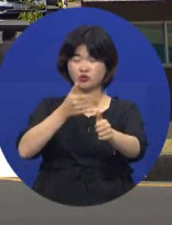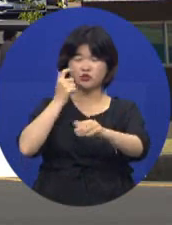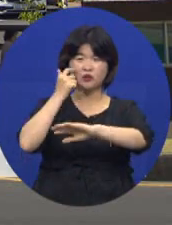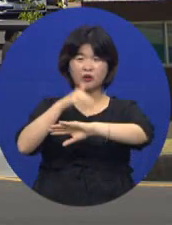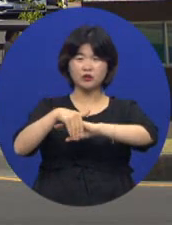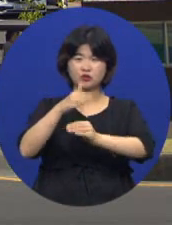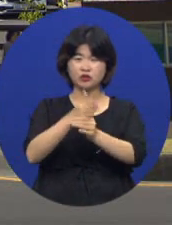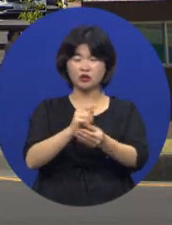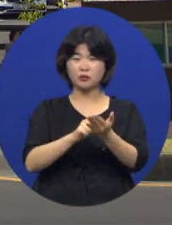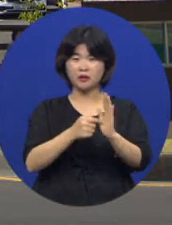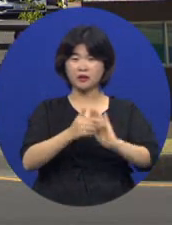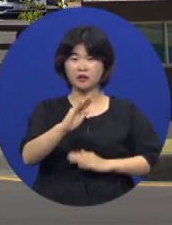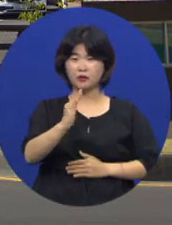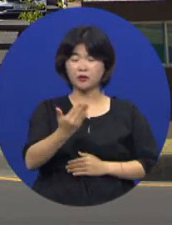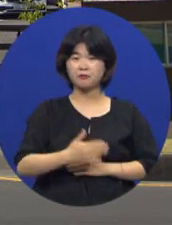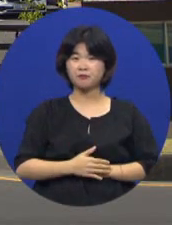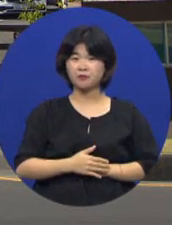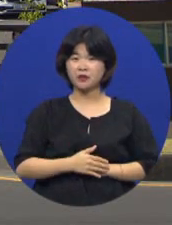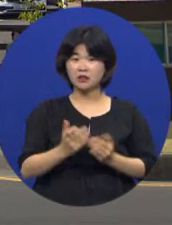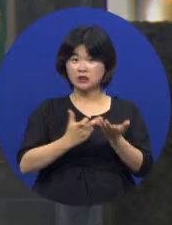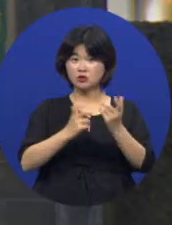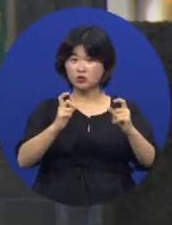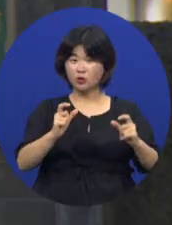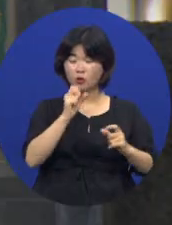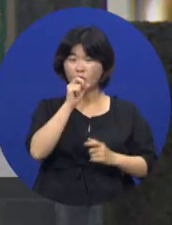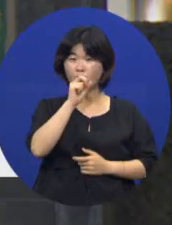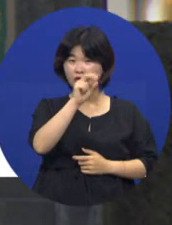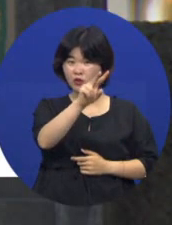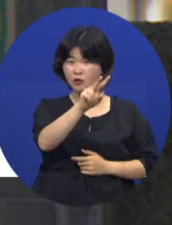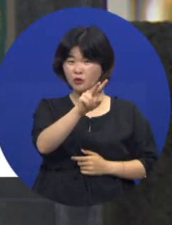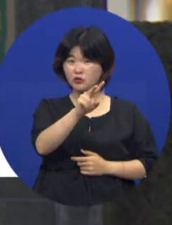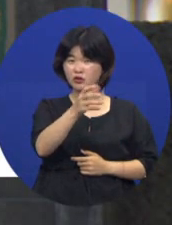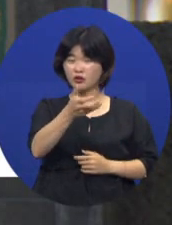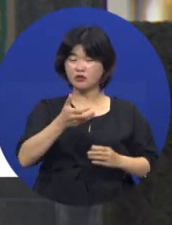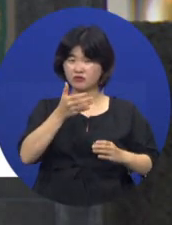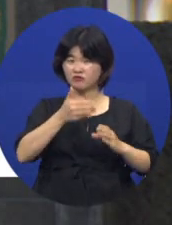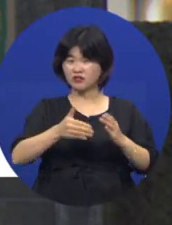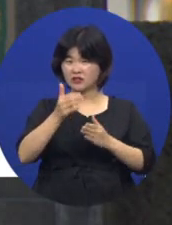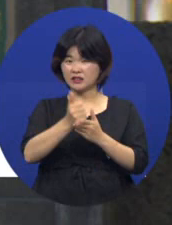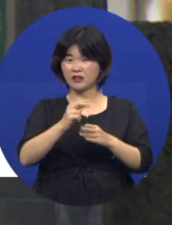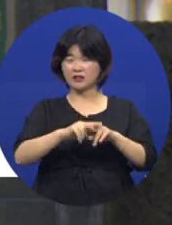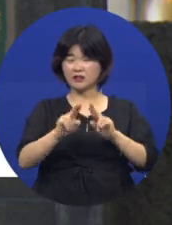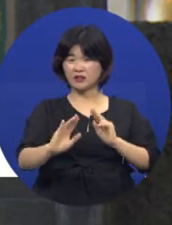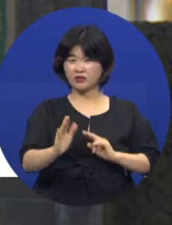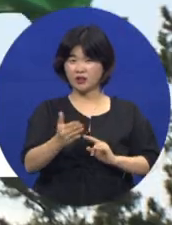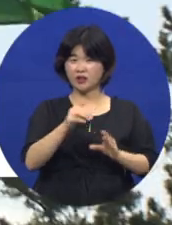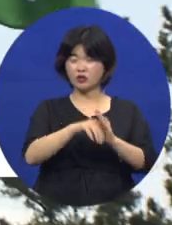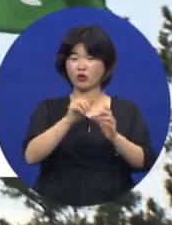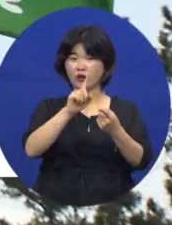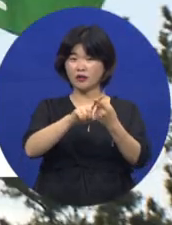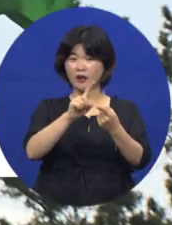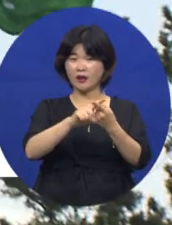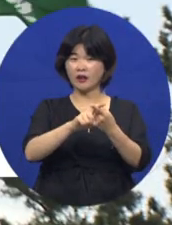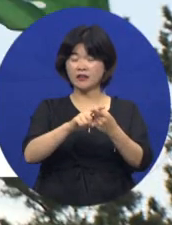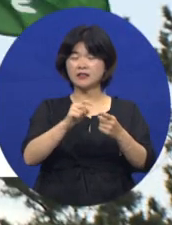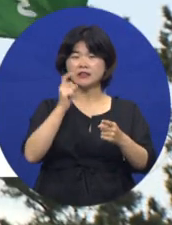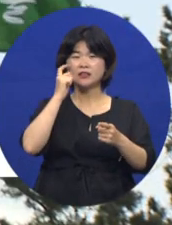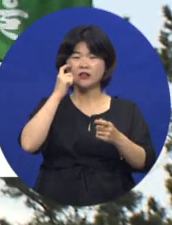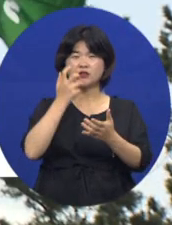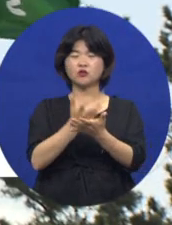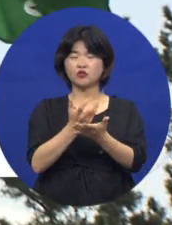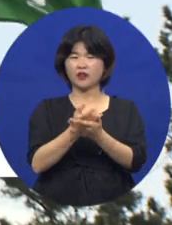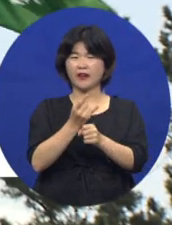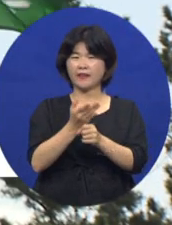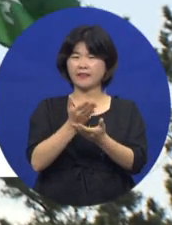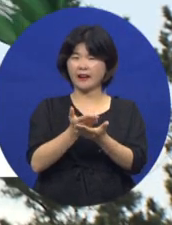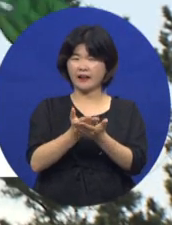밝혔습니다 한편 제주도는 원희룡 전 지사 사퇴에 따른 보궐선거 실시 여부에 대한 의견을 제출해 달라는